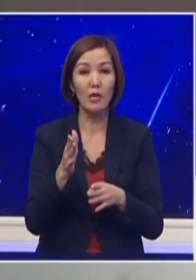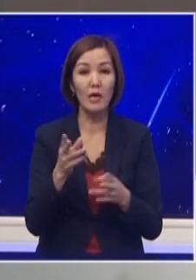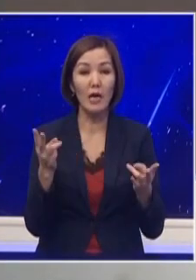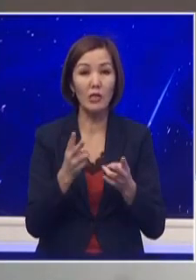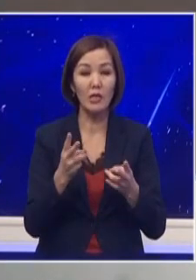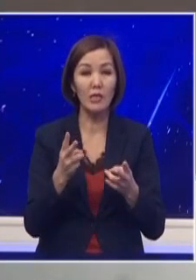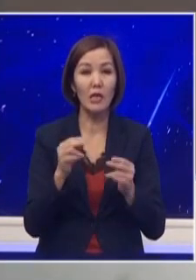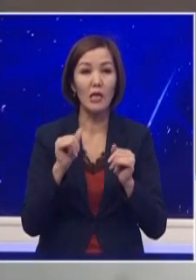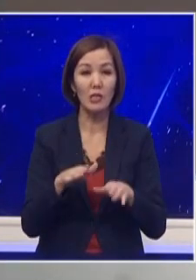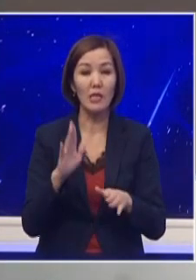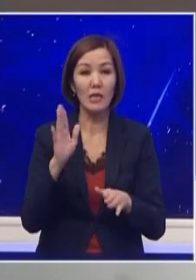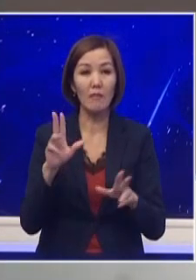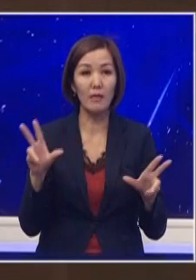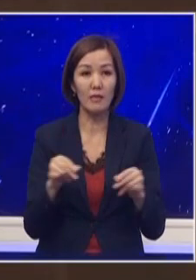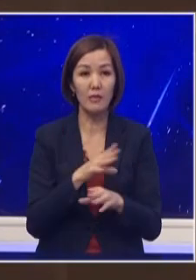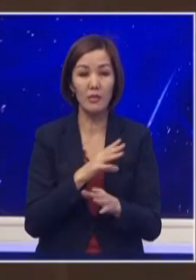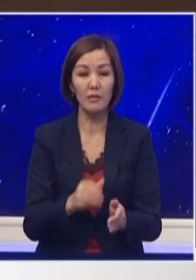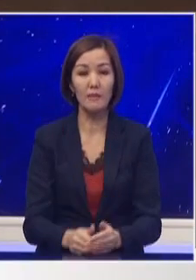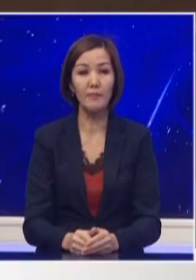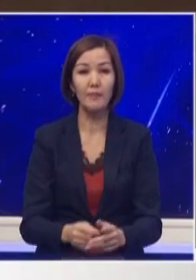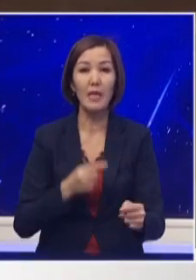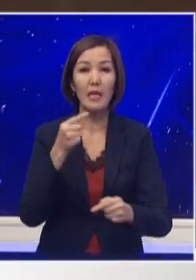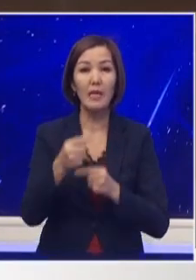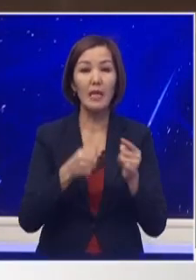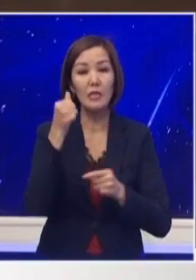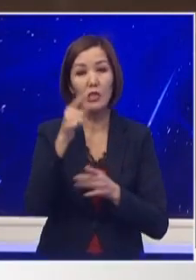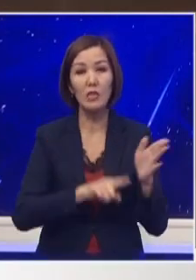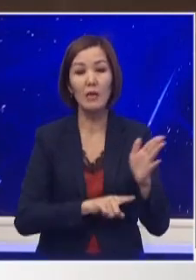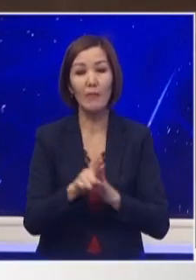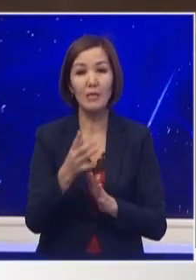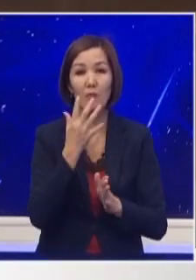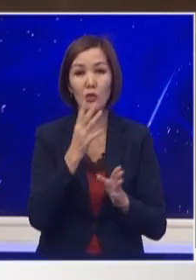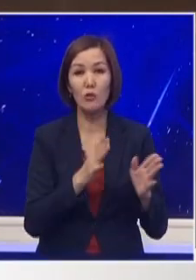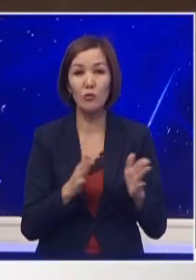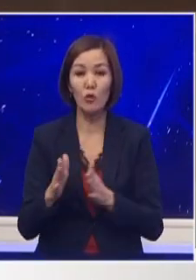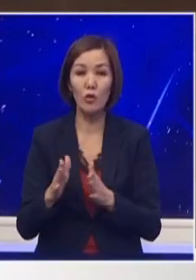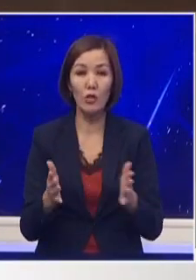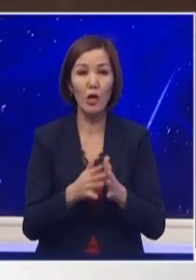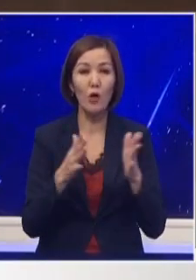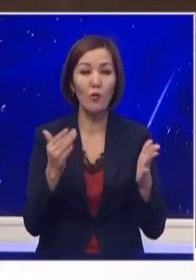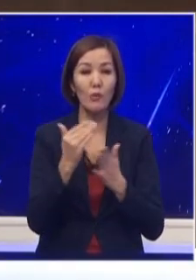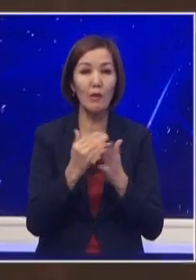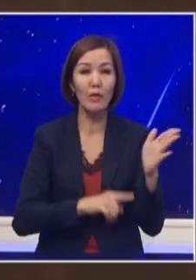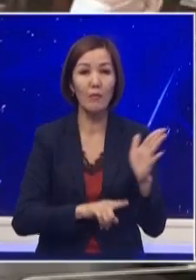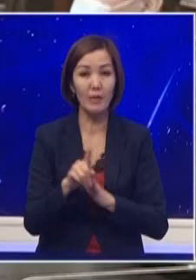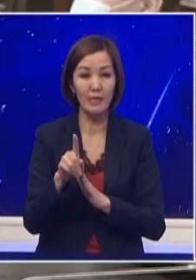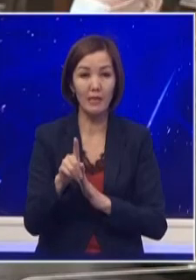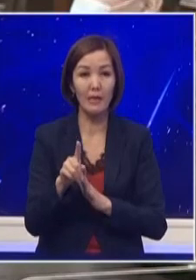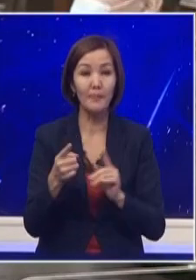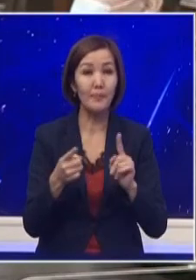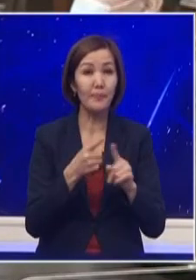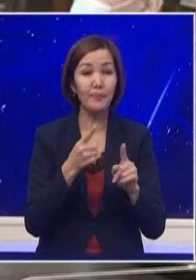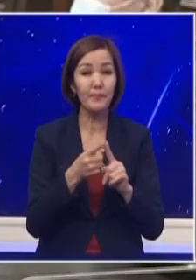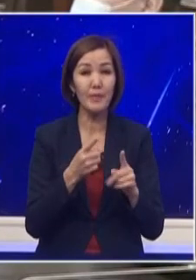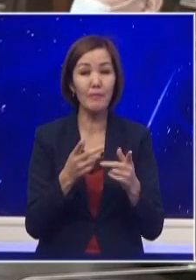шаралар қабылданатынын жеткізді. Келесі жылдан бастап жылу желілерін жөндеу бойынша ауқымды бағдарлама басталады. Бірінші